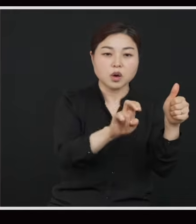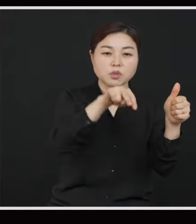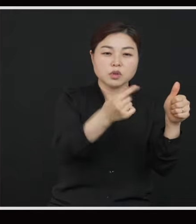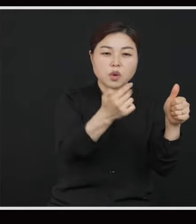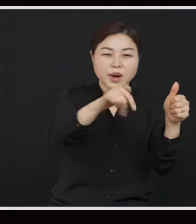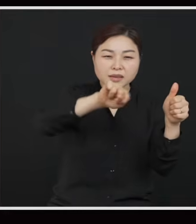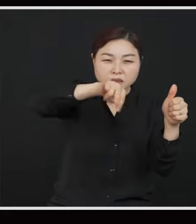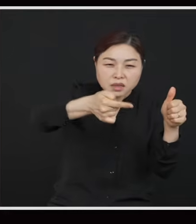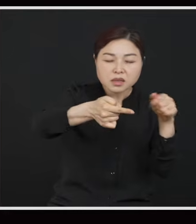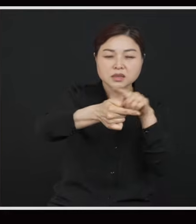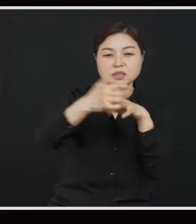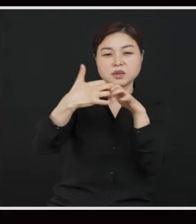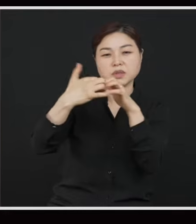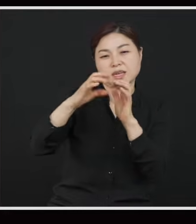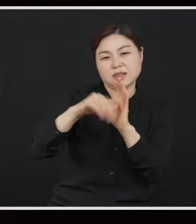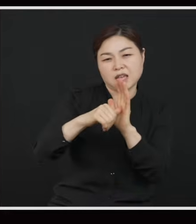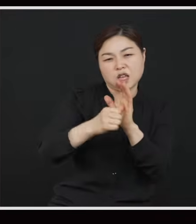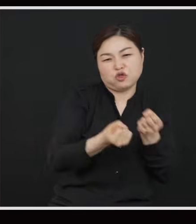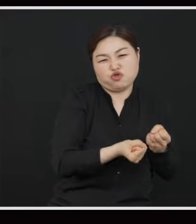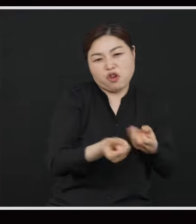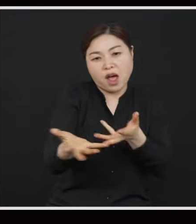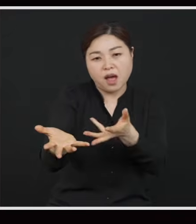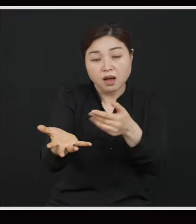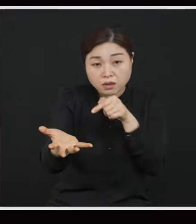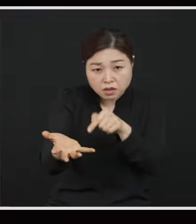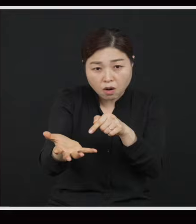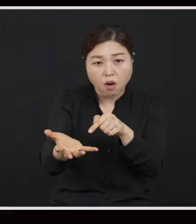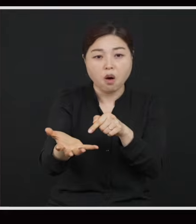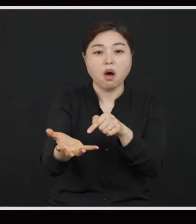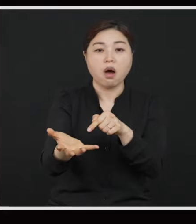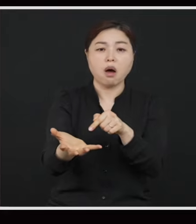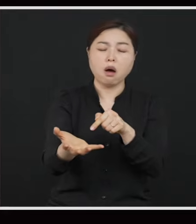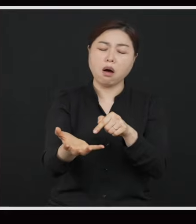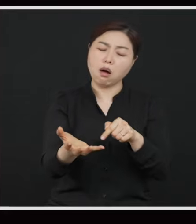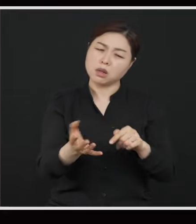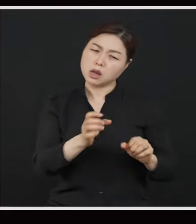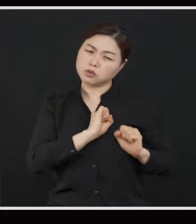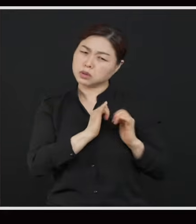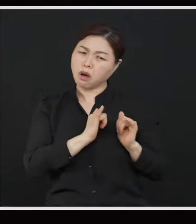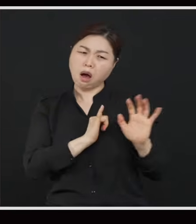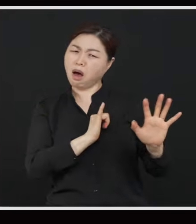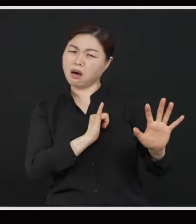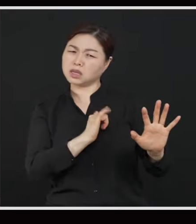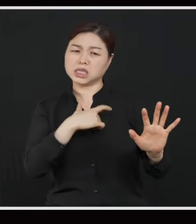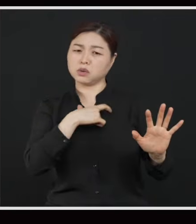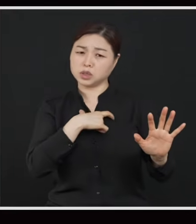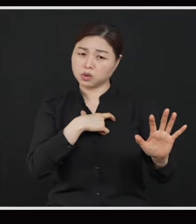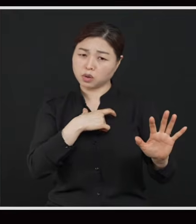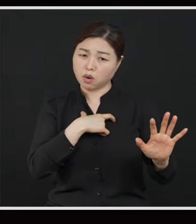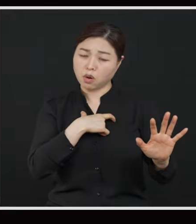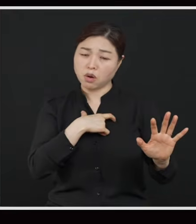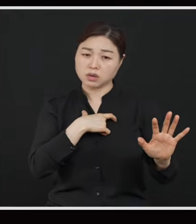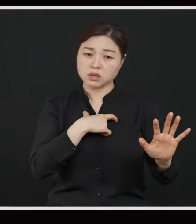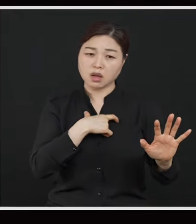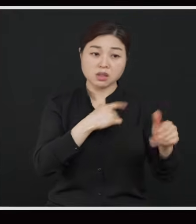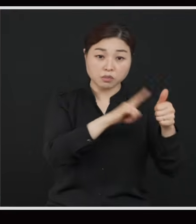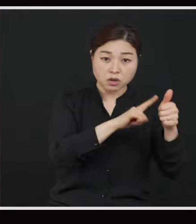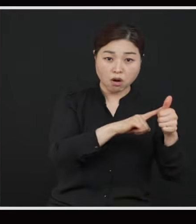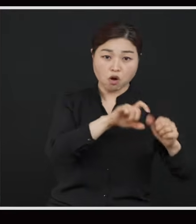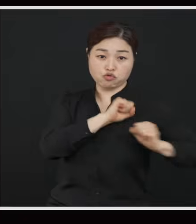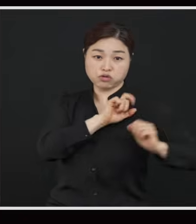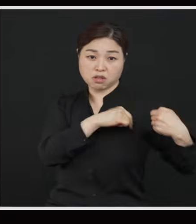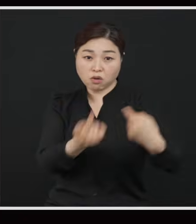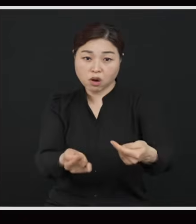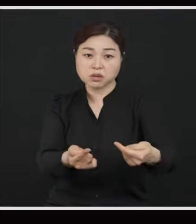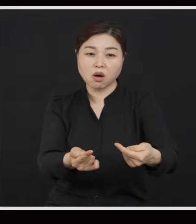전선에 사용하는데 장교들이 우리는 그런 거 쓰기 싫어 그러는데 이 사람이 자원 입대를